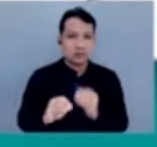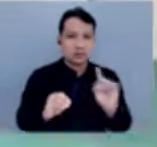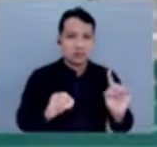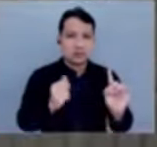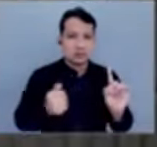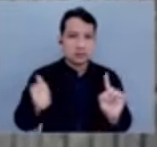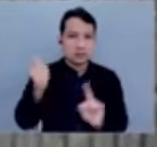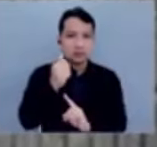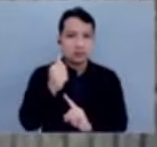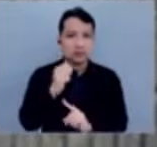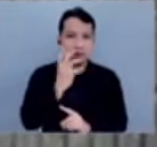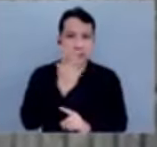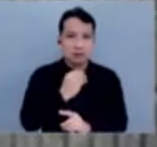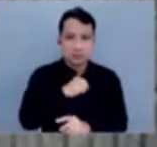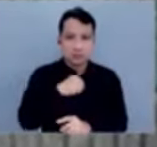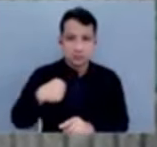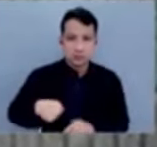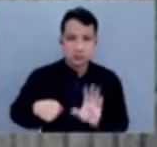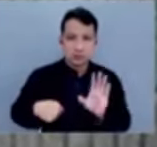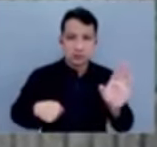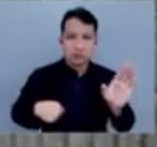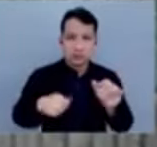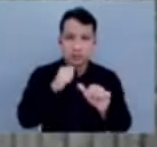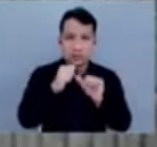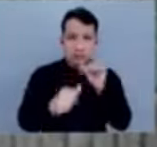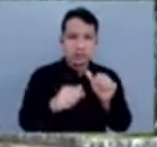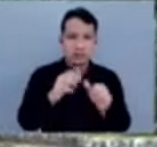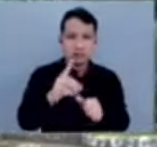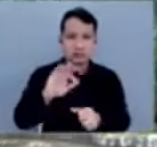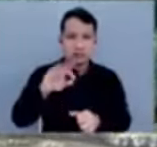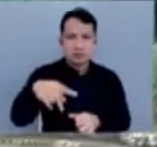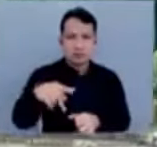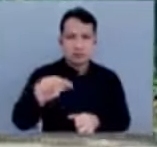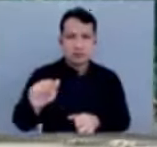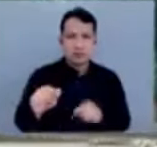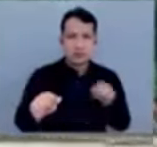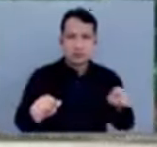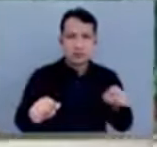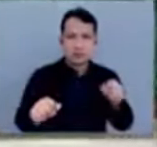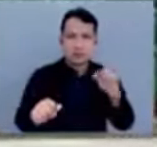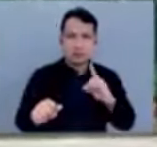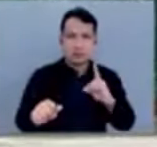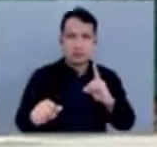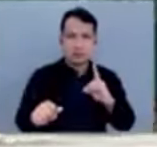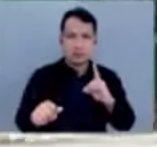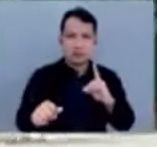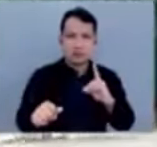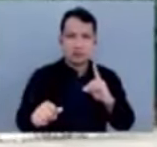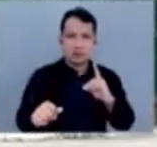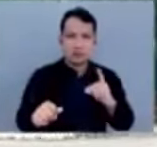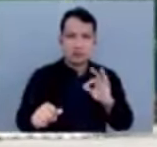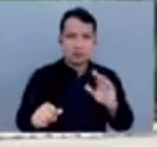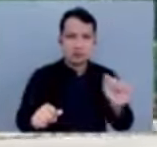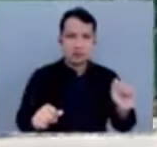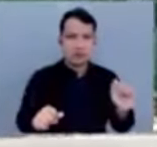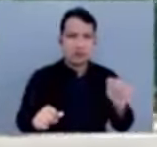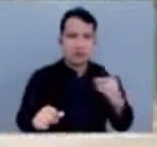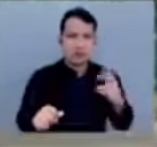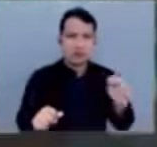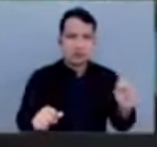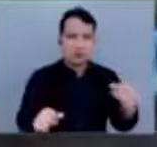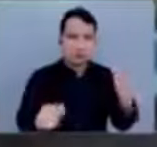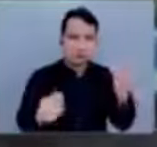ating militar. Una na itong pinabulaanan ng Department of National Defense at Department of Foreign Affairs. Paninira lang daw ito ng